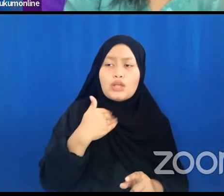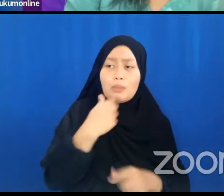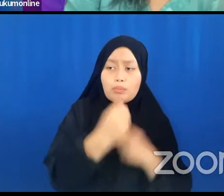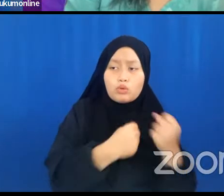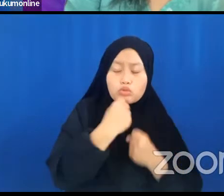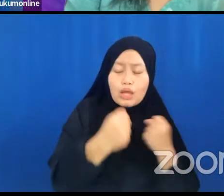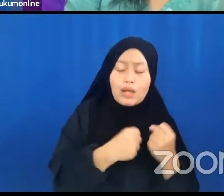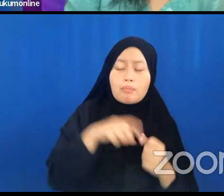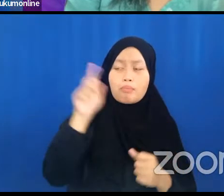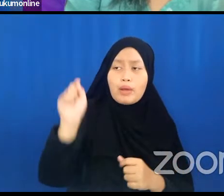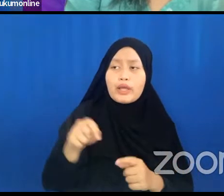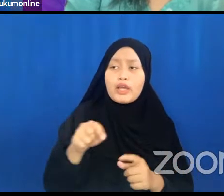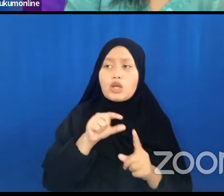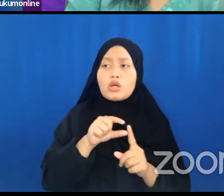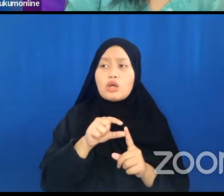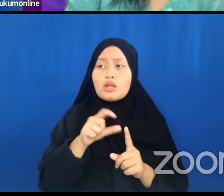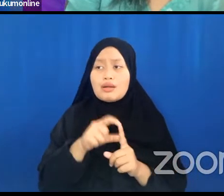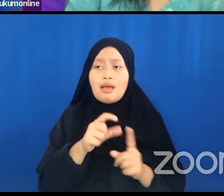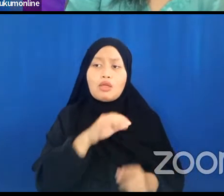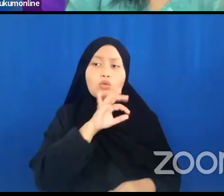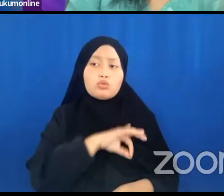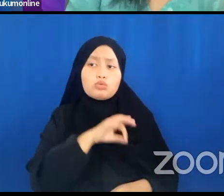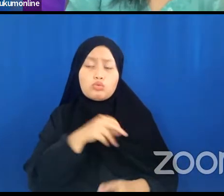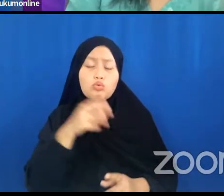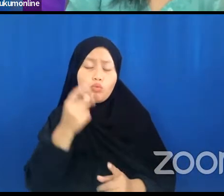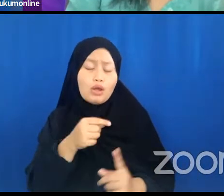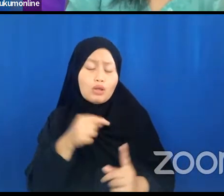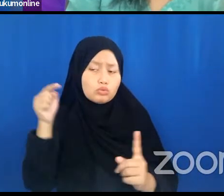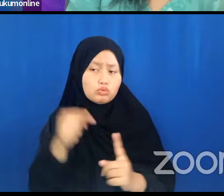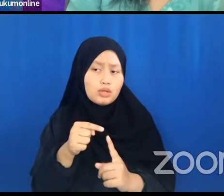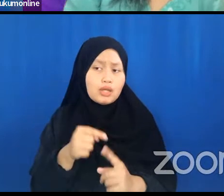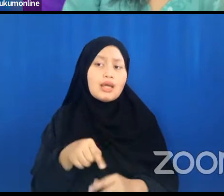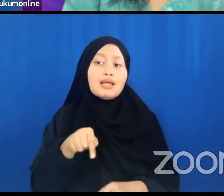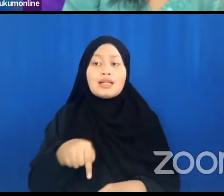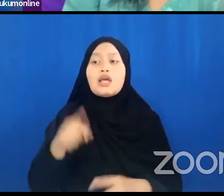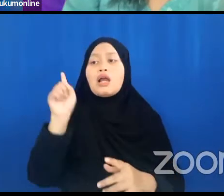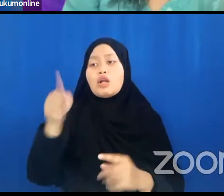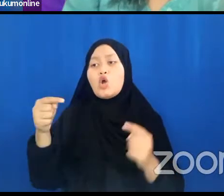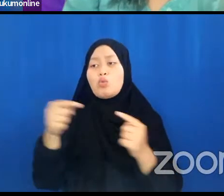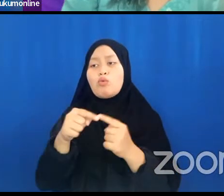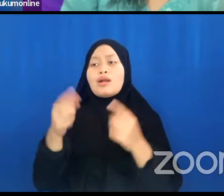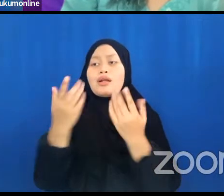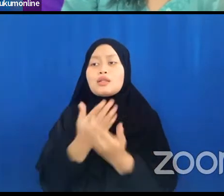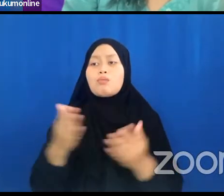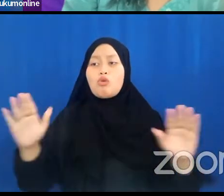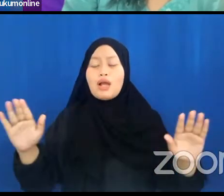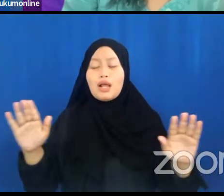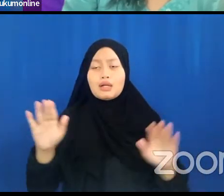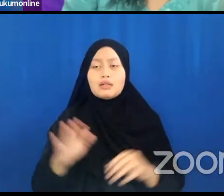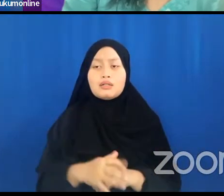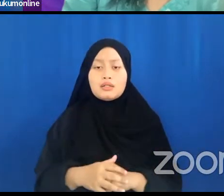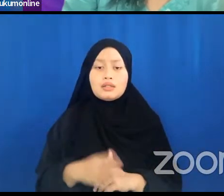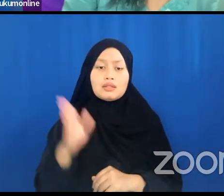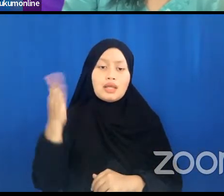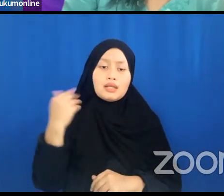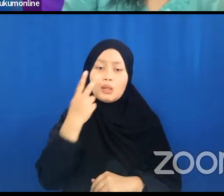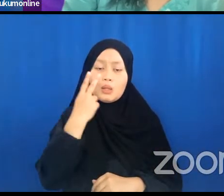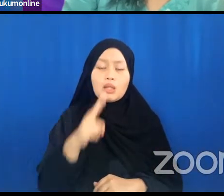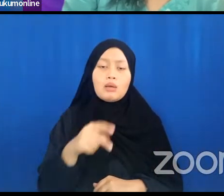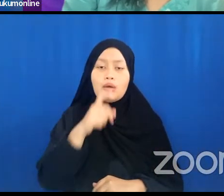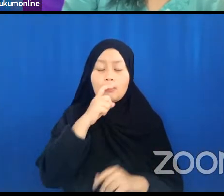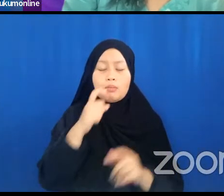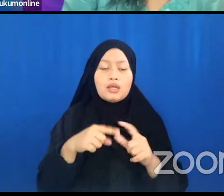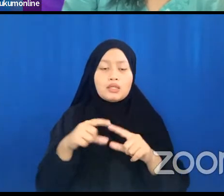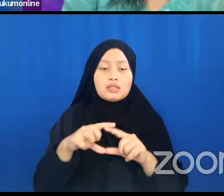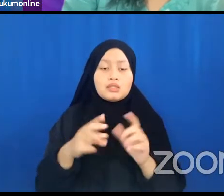transparansi gede transparansi dari cara pemrosesan data pribadi kita terlihat slime-nya Pak saya minta wa memang